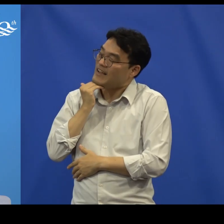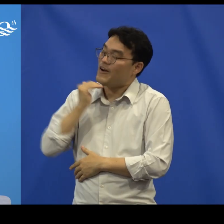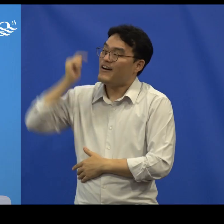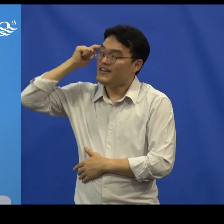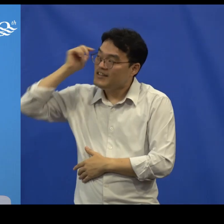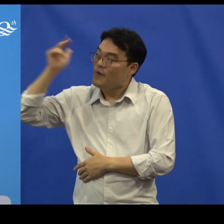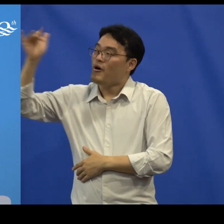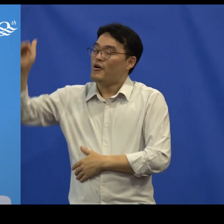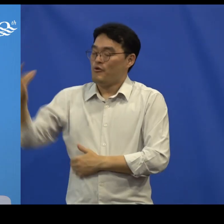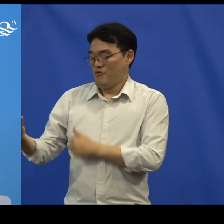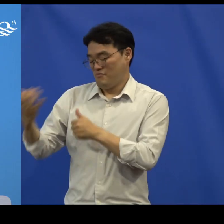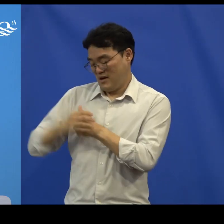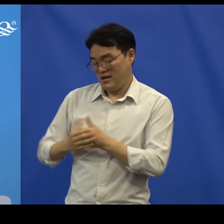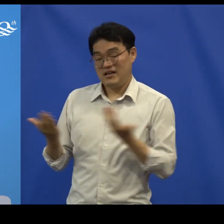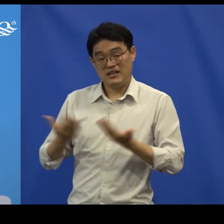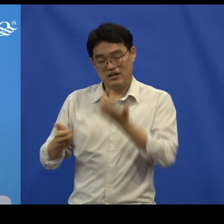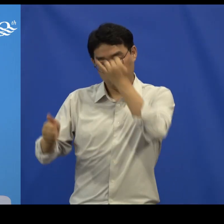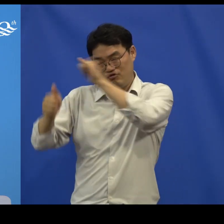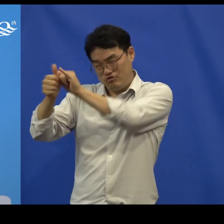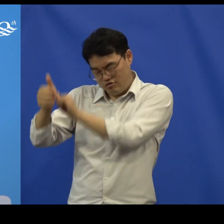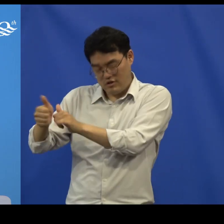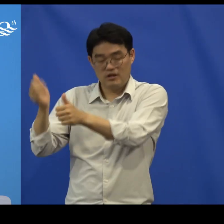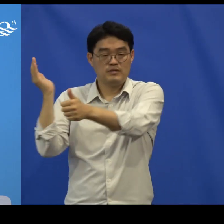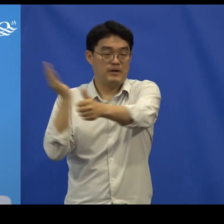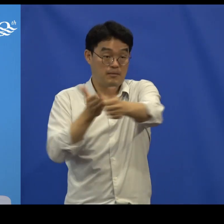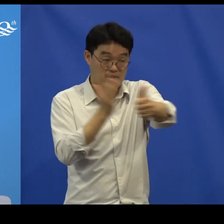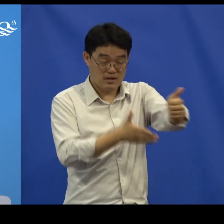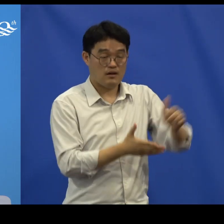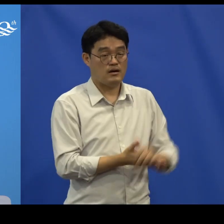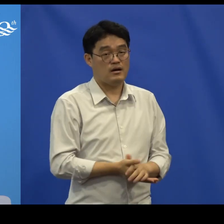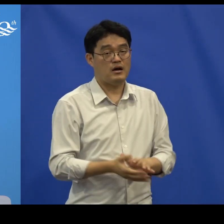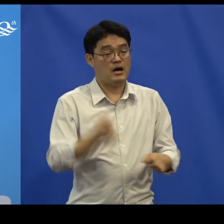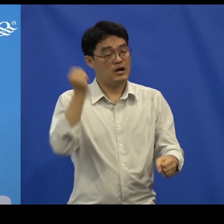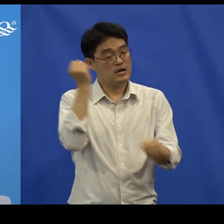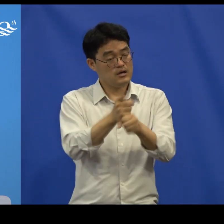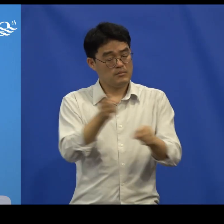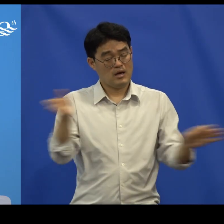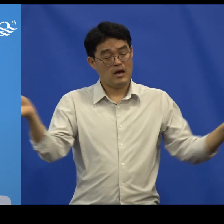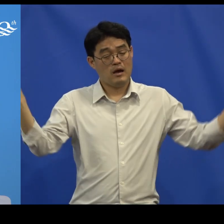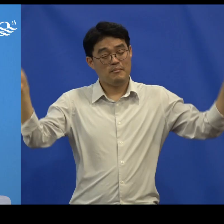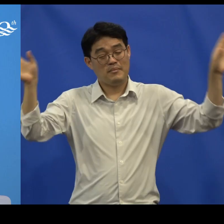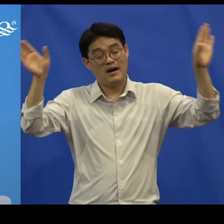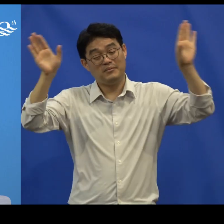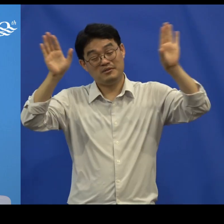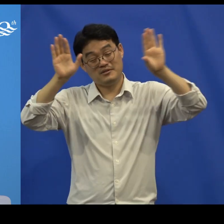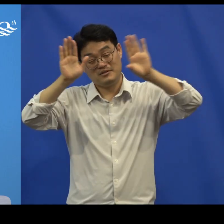사명에 충성을 다하시기를 바랍니다. 이미 밤은 깊고 어두워졌습니다.